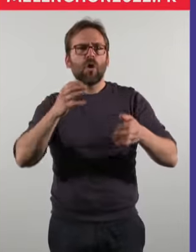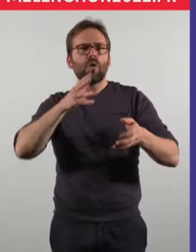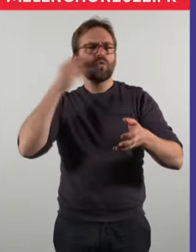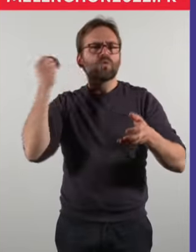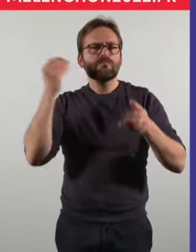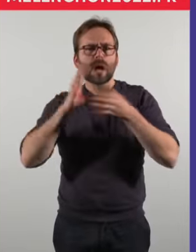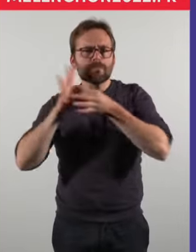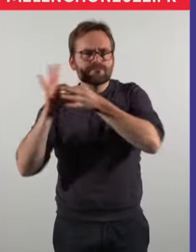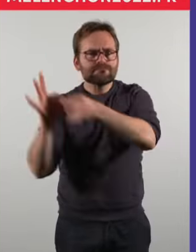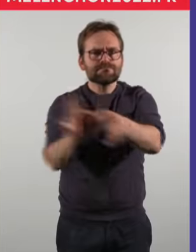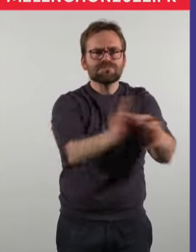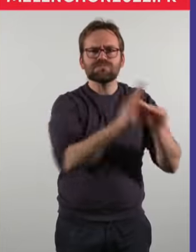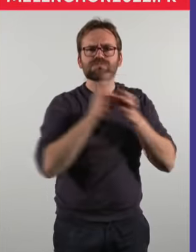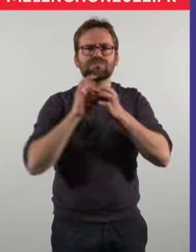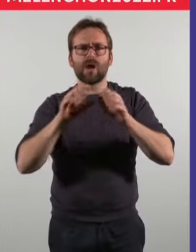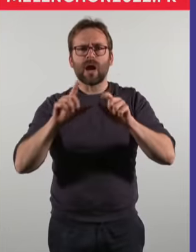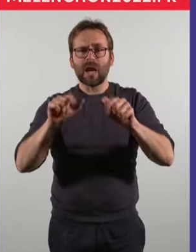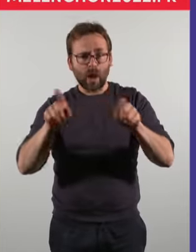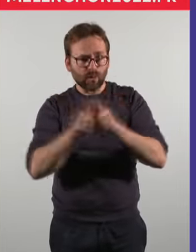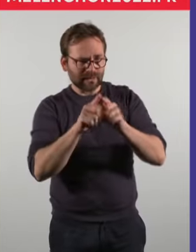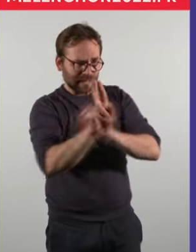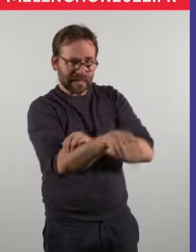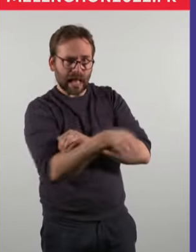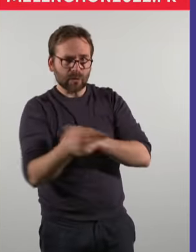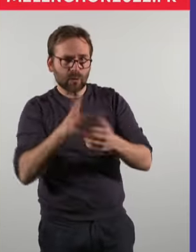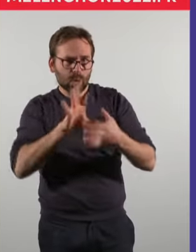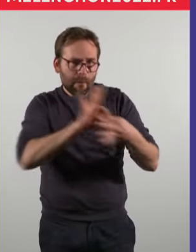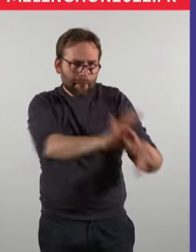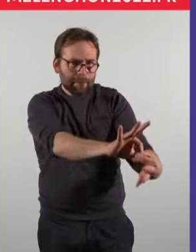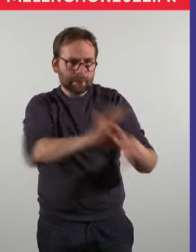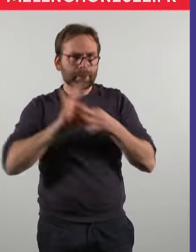entre eux et avec la nature.